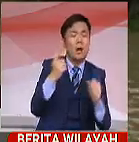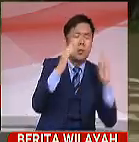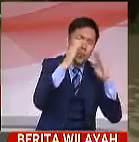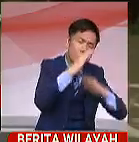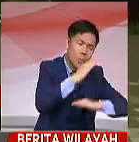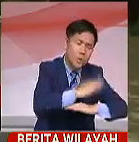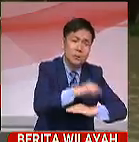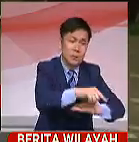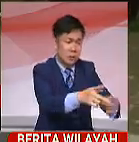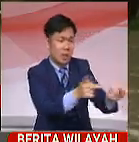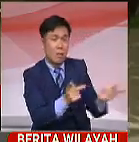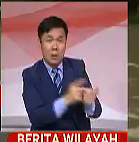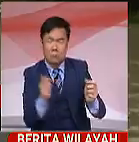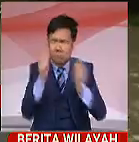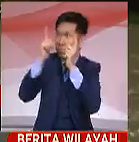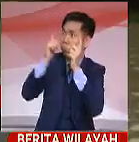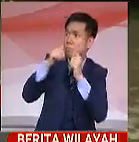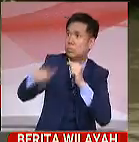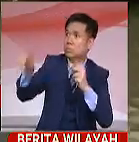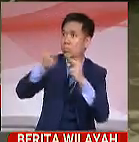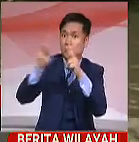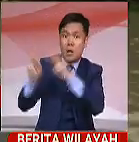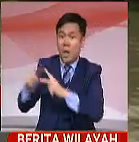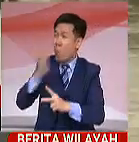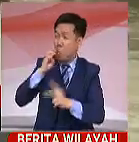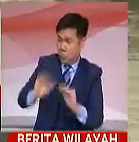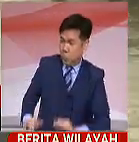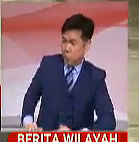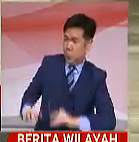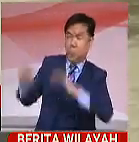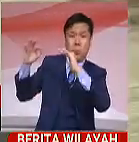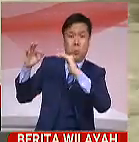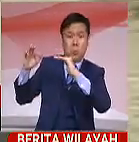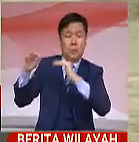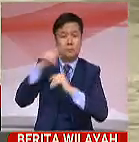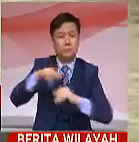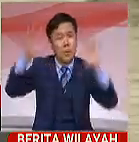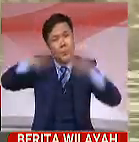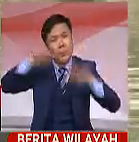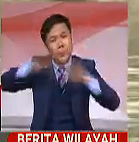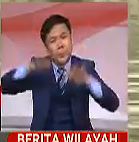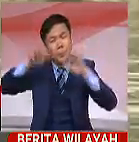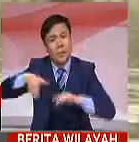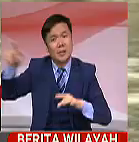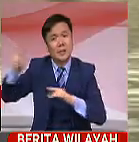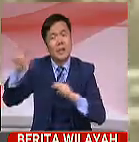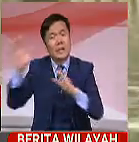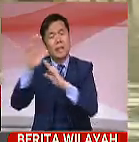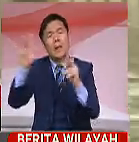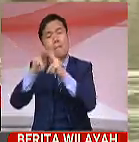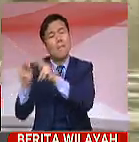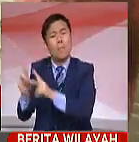lah. Ya, kami kejutkan orang semua kampung naik air besar lah. Ujar Hamdi Holoi lagi, kampung Sungai Maung